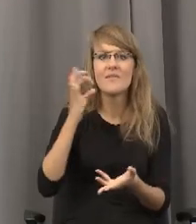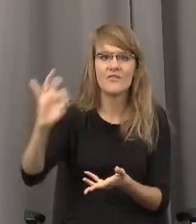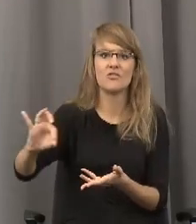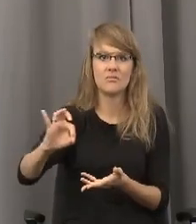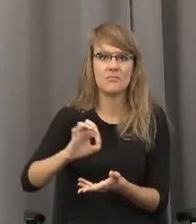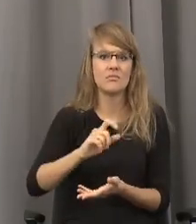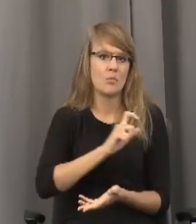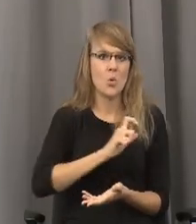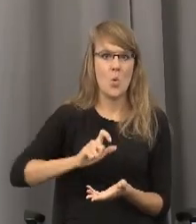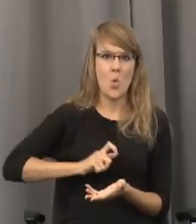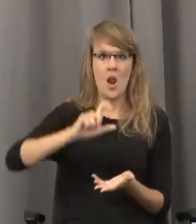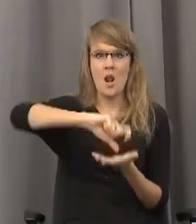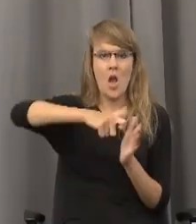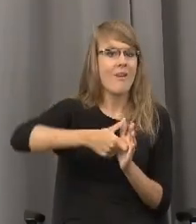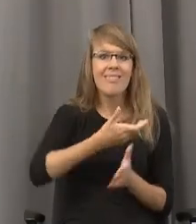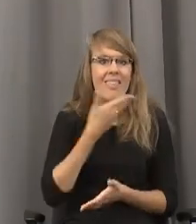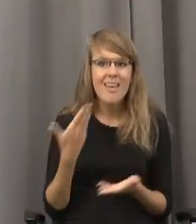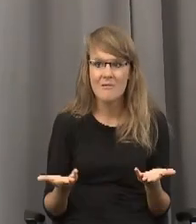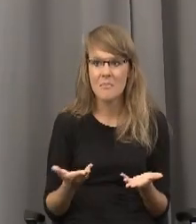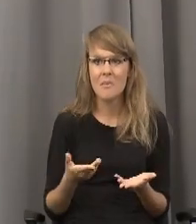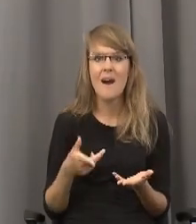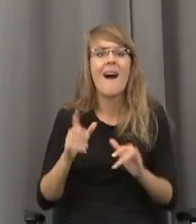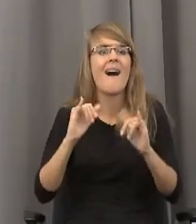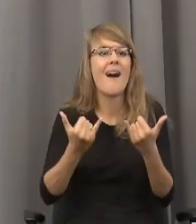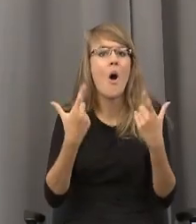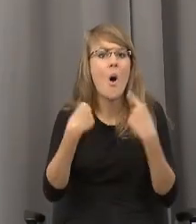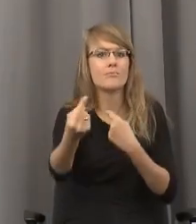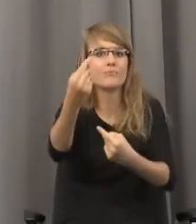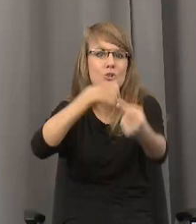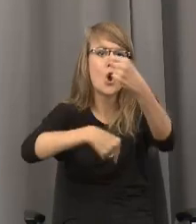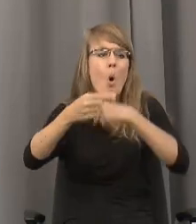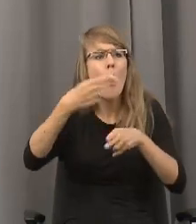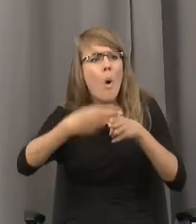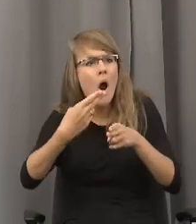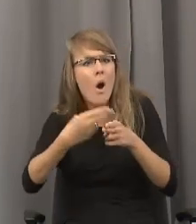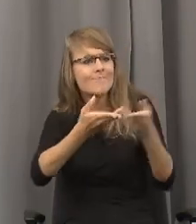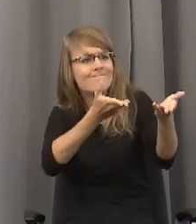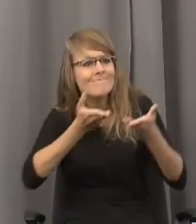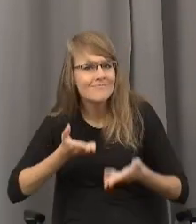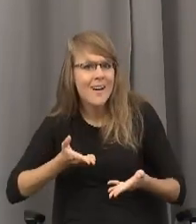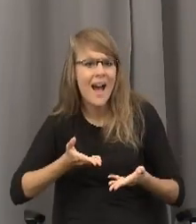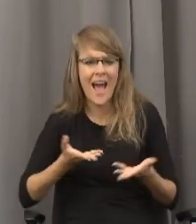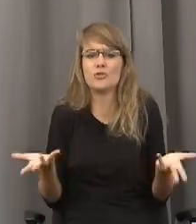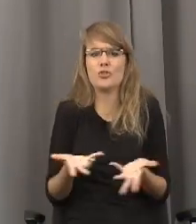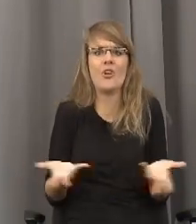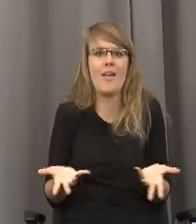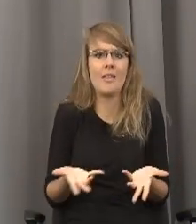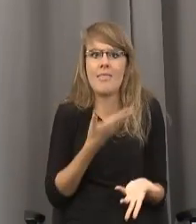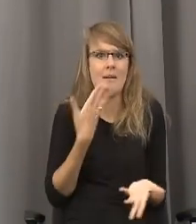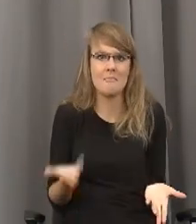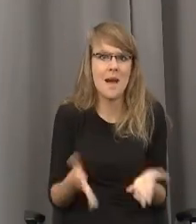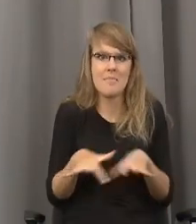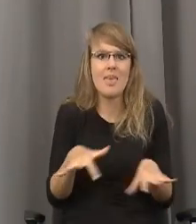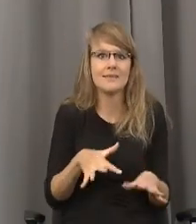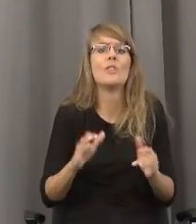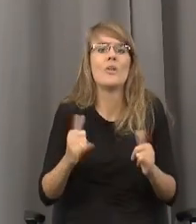Jak mogą pomagać, jak mogą przyjmować chorych i opiekunów, kiedy nie mają gdzie tego robić?